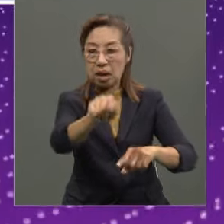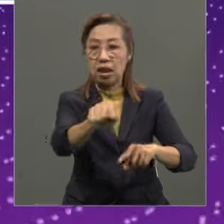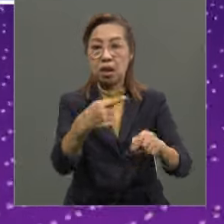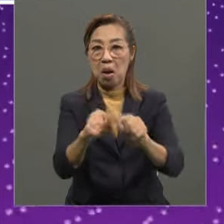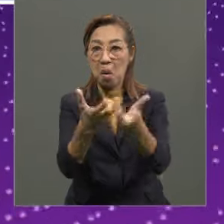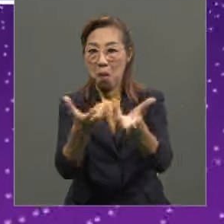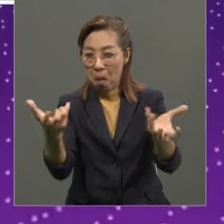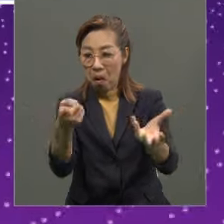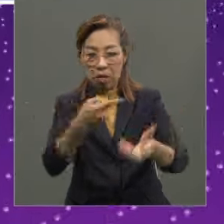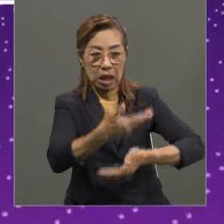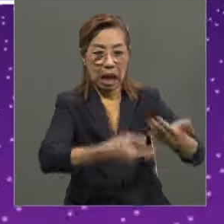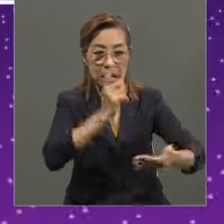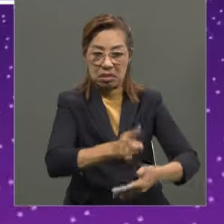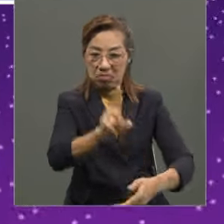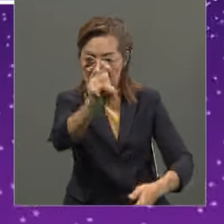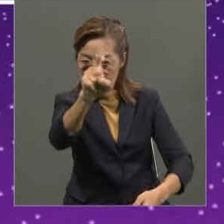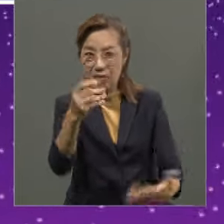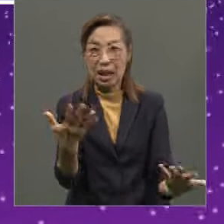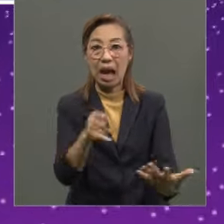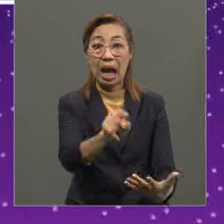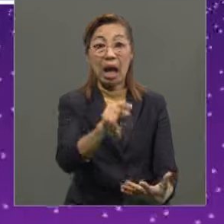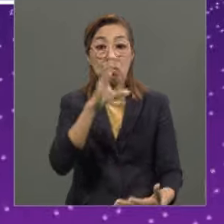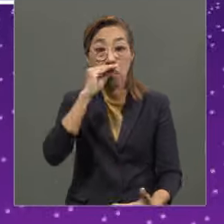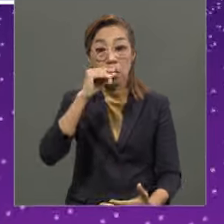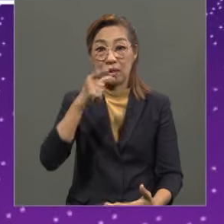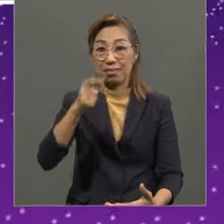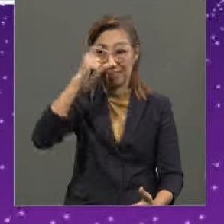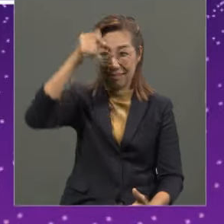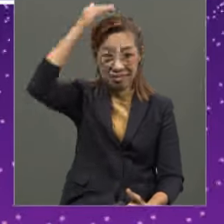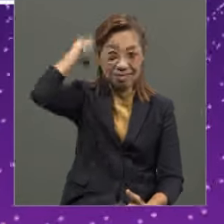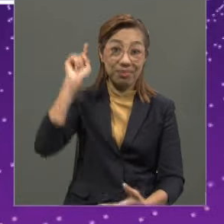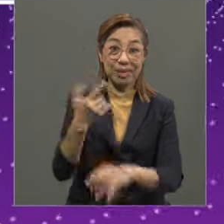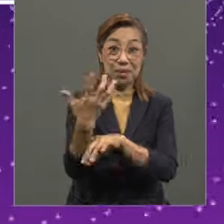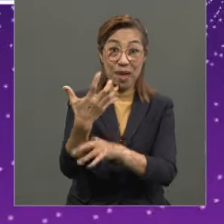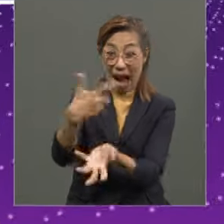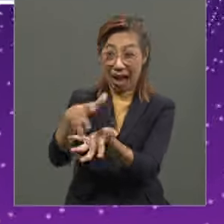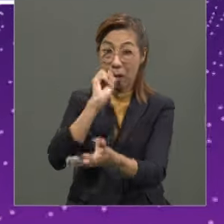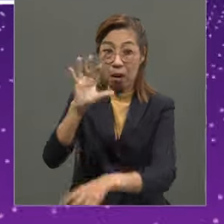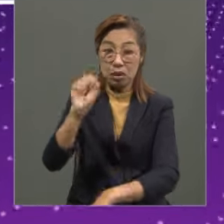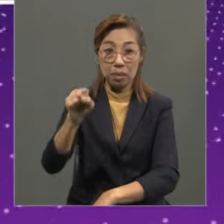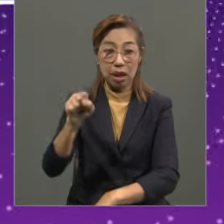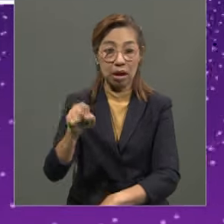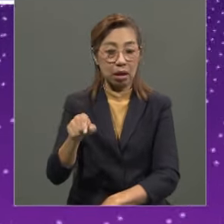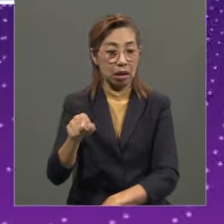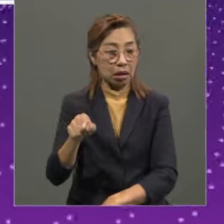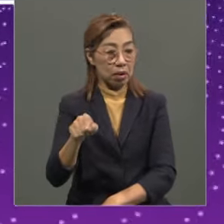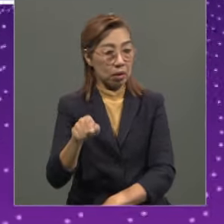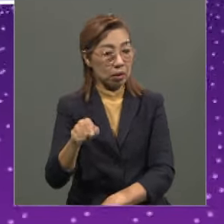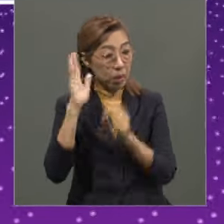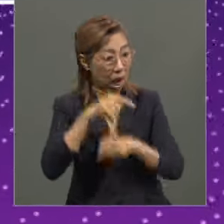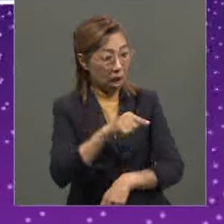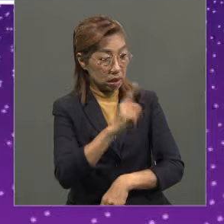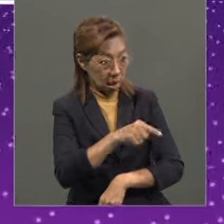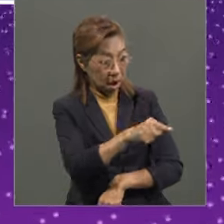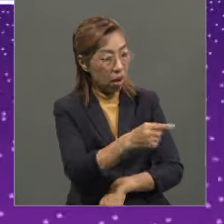ำสินค้าไปขายต่อได้นะครับซึ่งในวันที่ออกรายการดังกล่าวพิธีกรรายการเขาโทรหาเลยนะโทรหาเจ้าตัว